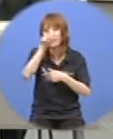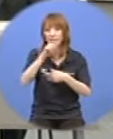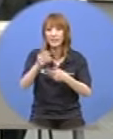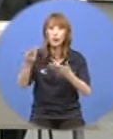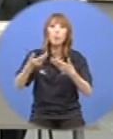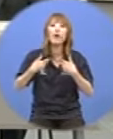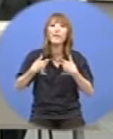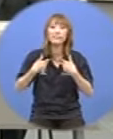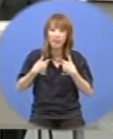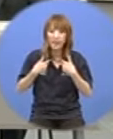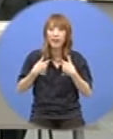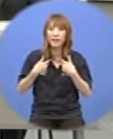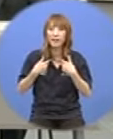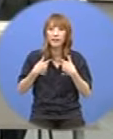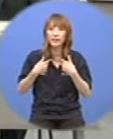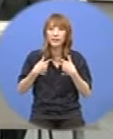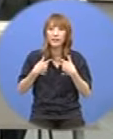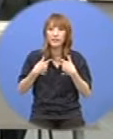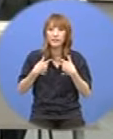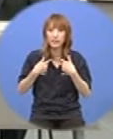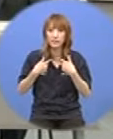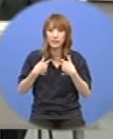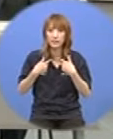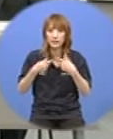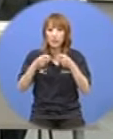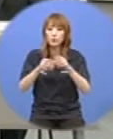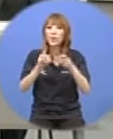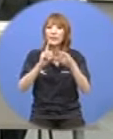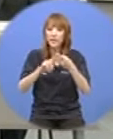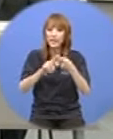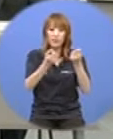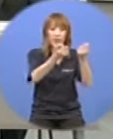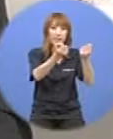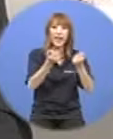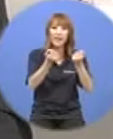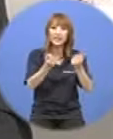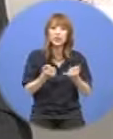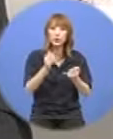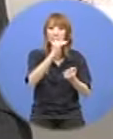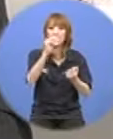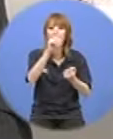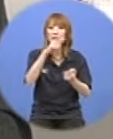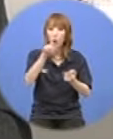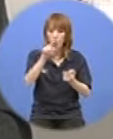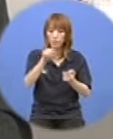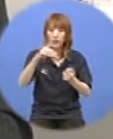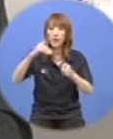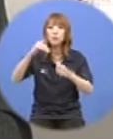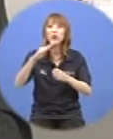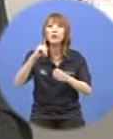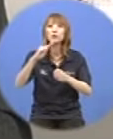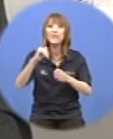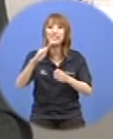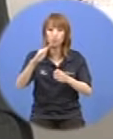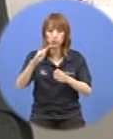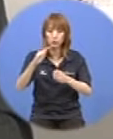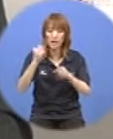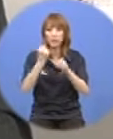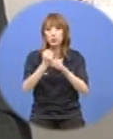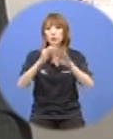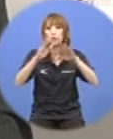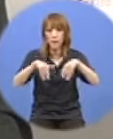はい、 それでだから具体的にはタンスニコンなんですけども、プラスチックのこの成形したものを作ったとか、